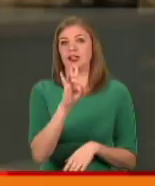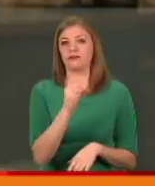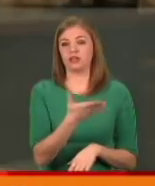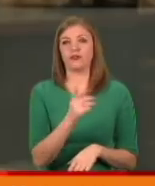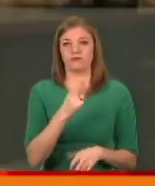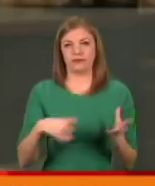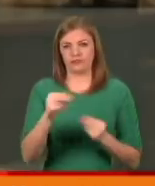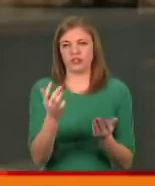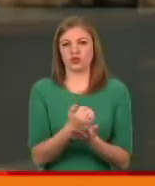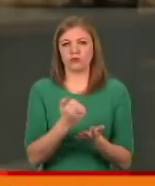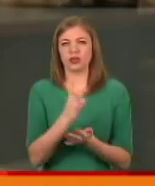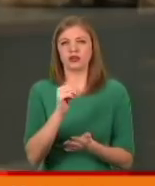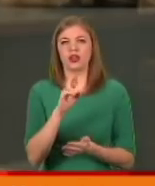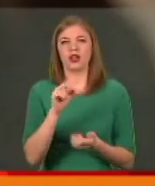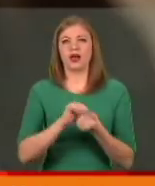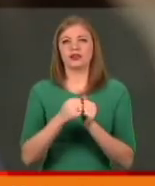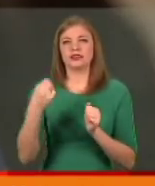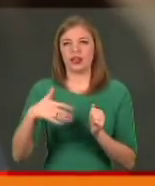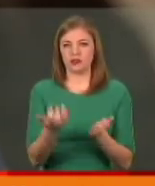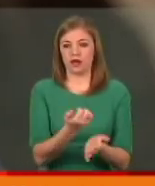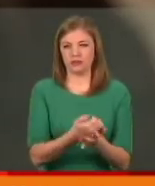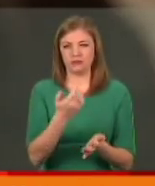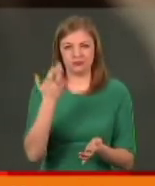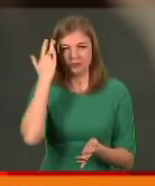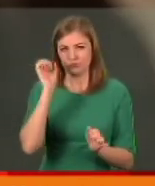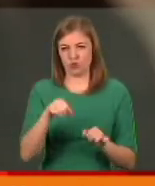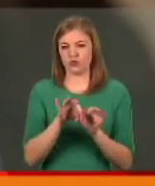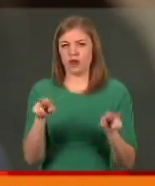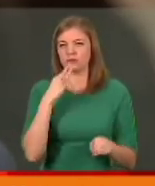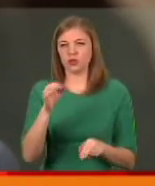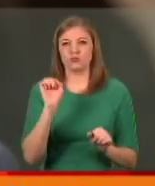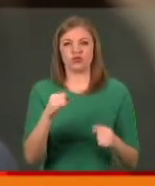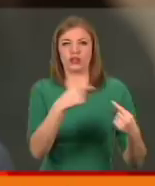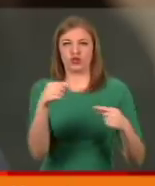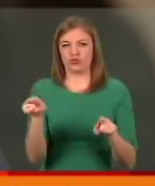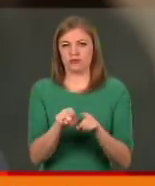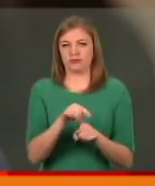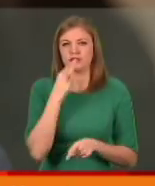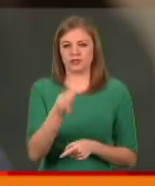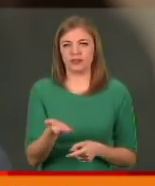всі заробляли на видобутку янтаря. Ну, так само можуть сказати і інші там